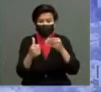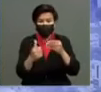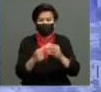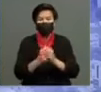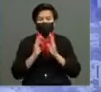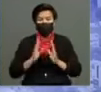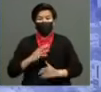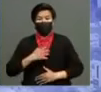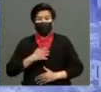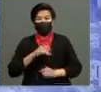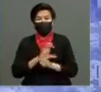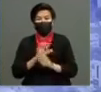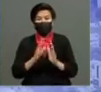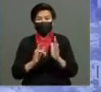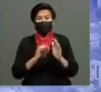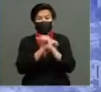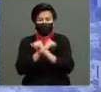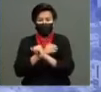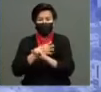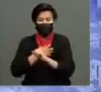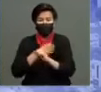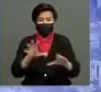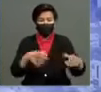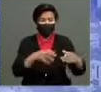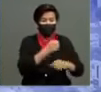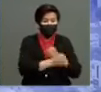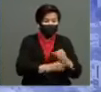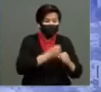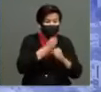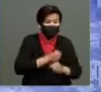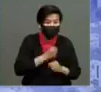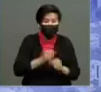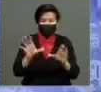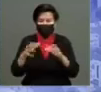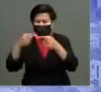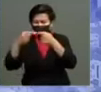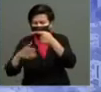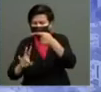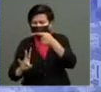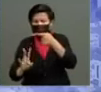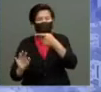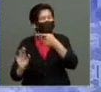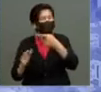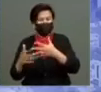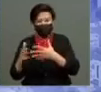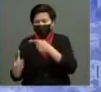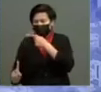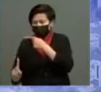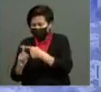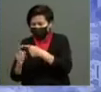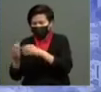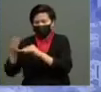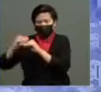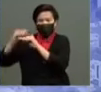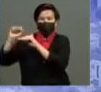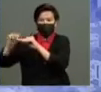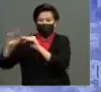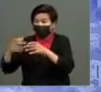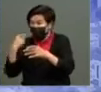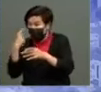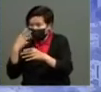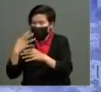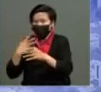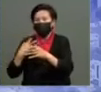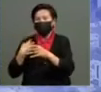คซีนแล้วไม่ใช่ในกลุ่มผู้สูงอายุแล้วก็7กลุ่มเสี่ยงนั้นเขาคงจะได้มีโอกาสเร็วๆนี้เดี๋ยวรอติดตามอีกทีหนึ่